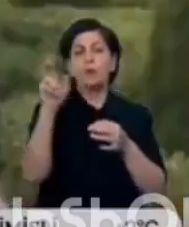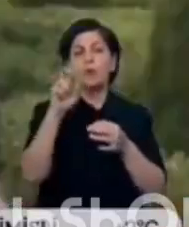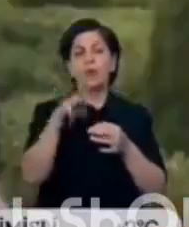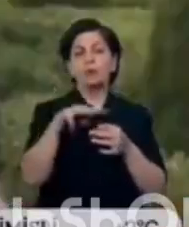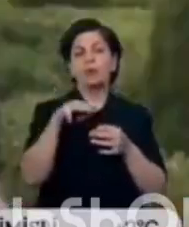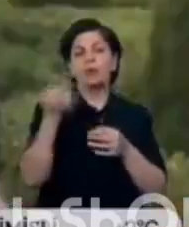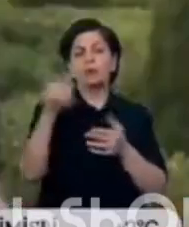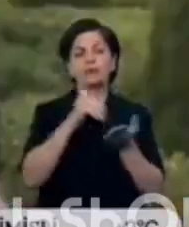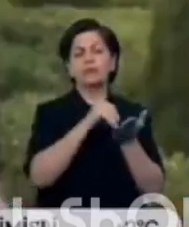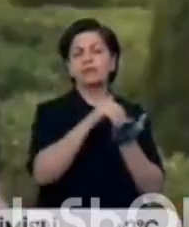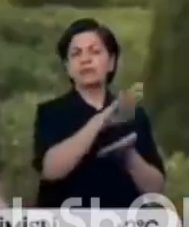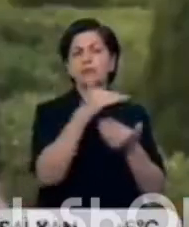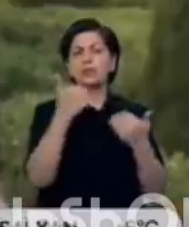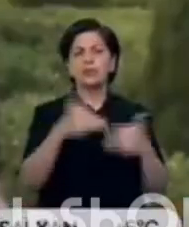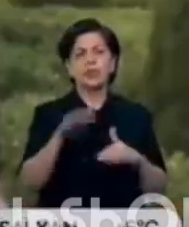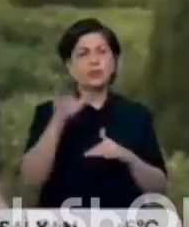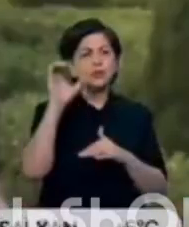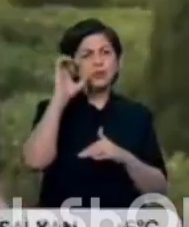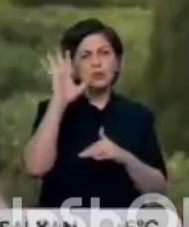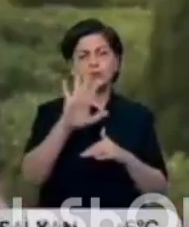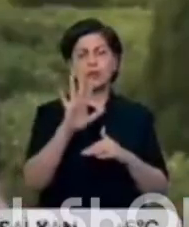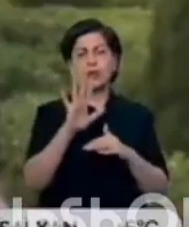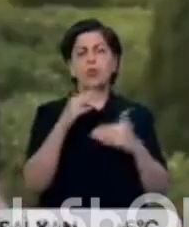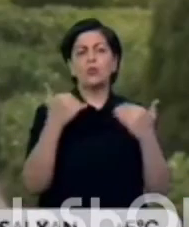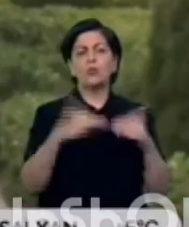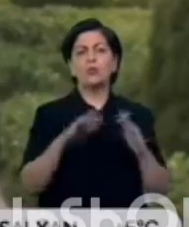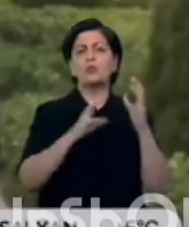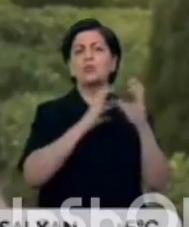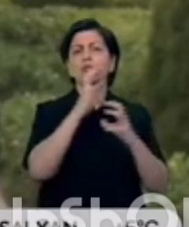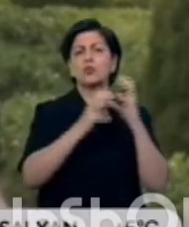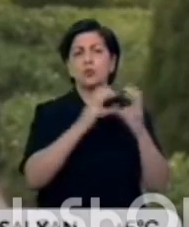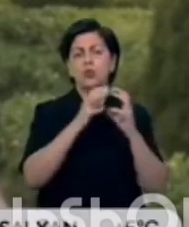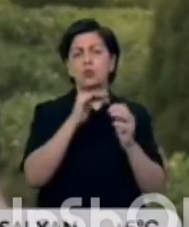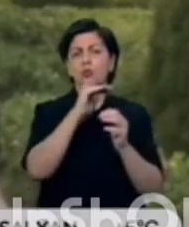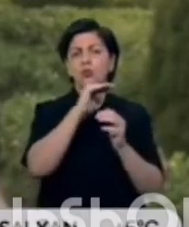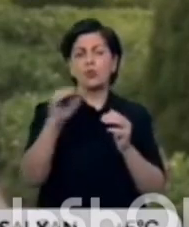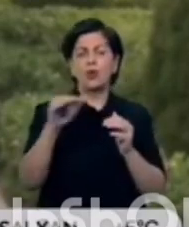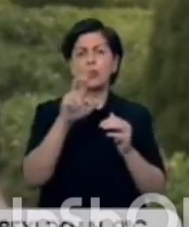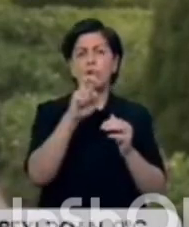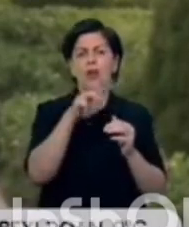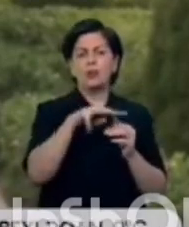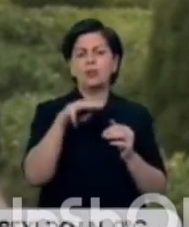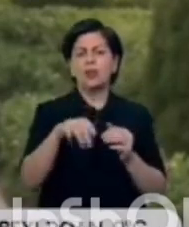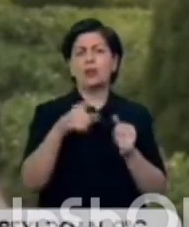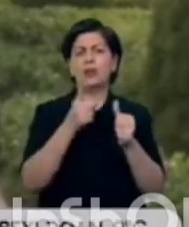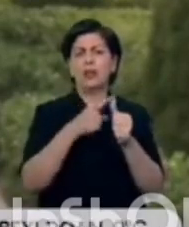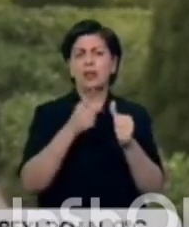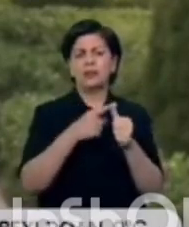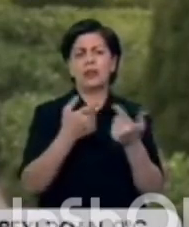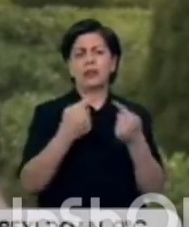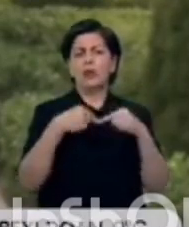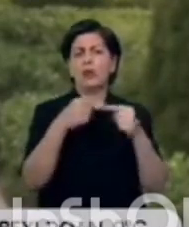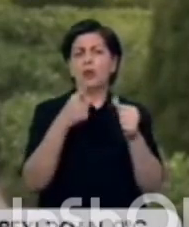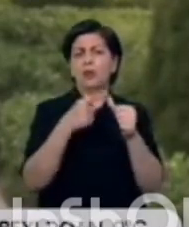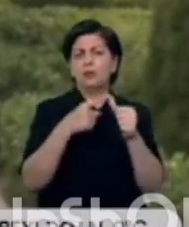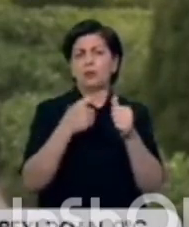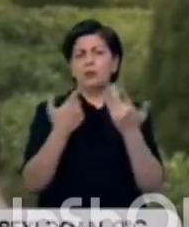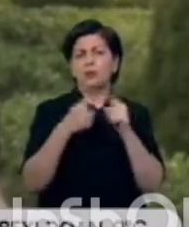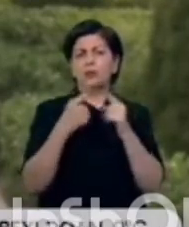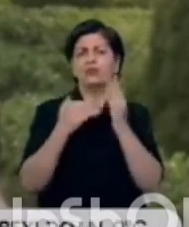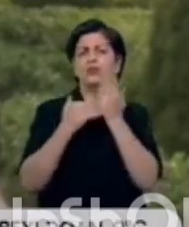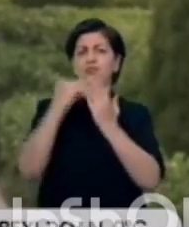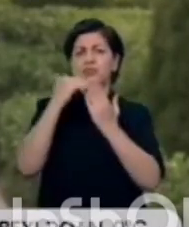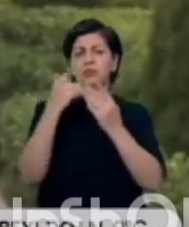edir. Artıq beynəlxalq səviyyədə Birləşmiş Millətlər təşkilatı kimi nüfuzlu bir təşkilat səviyyəsində